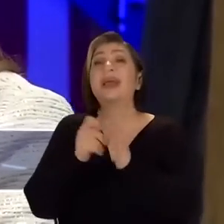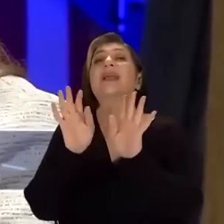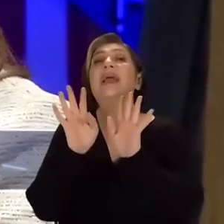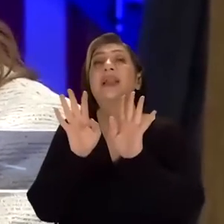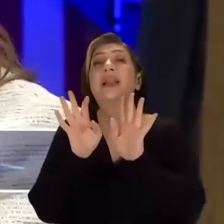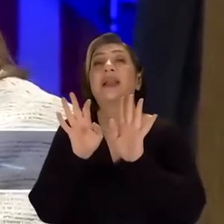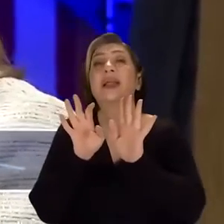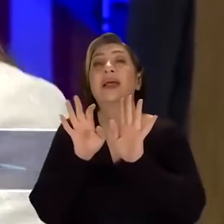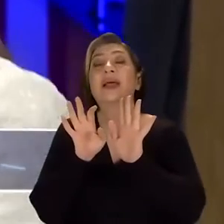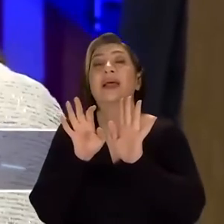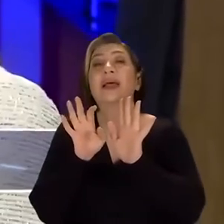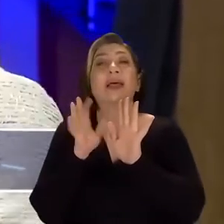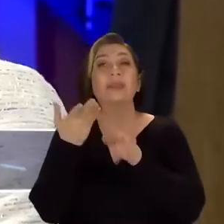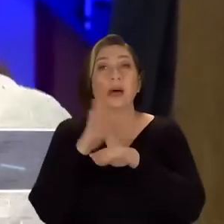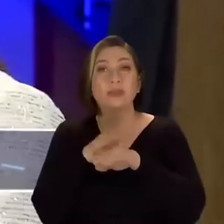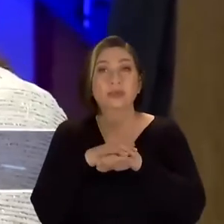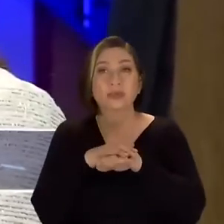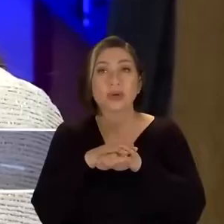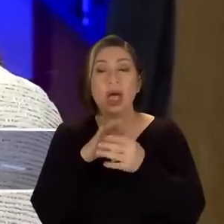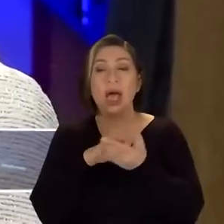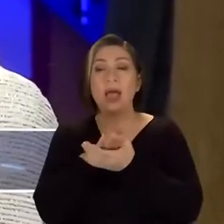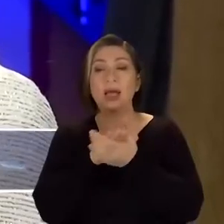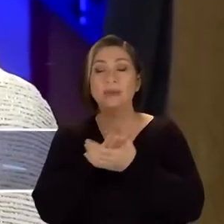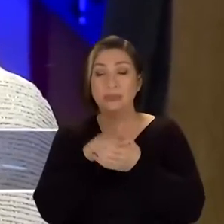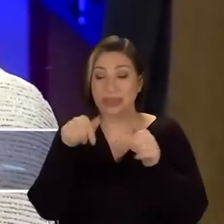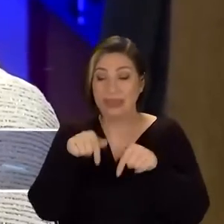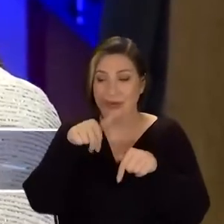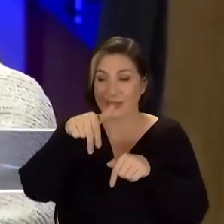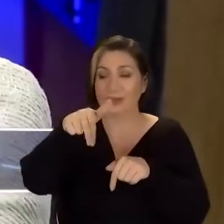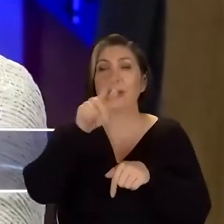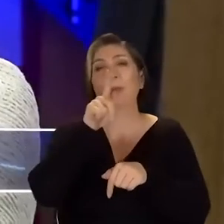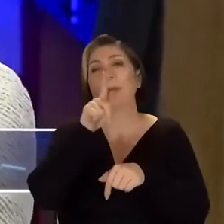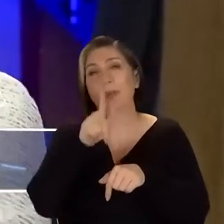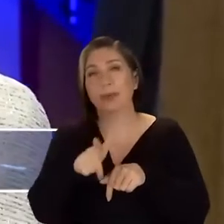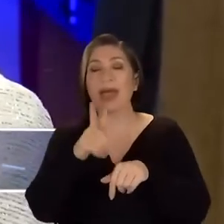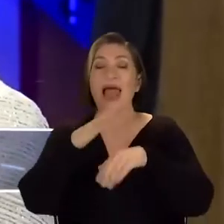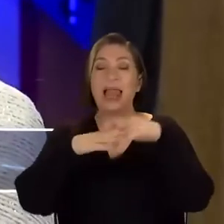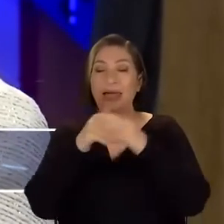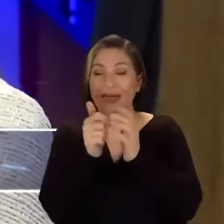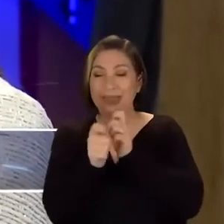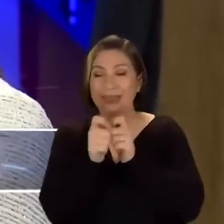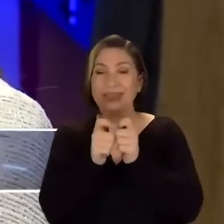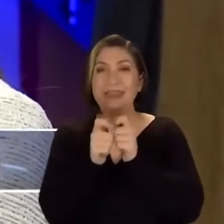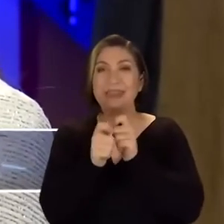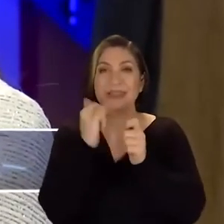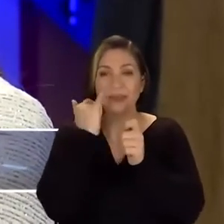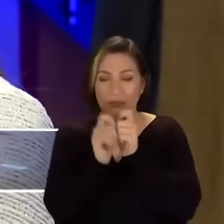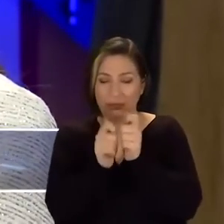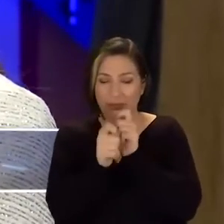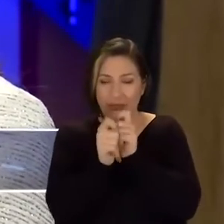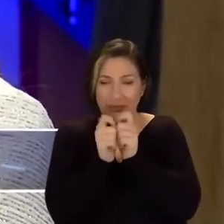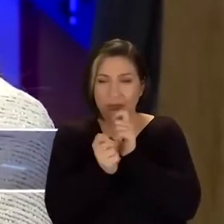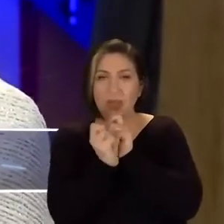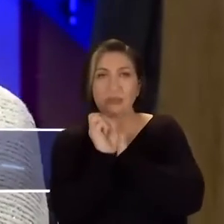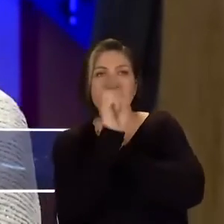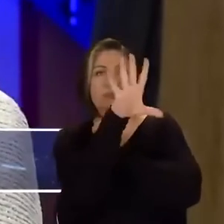yerine ne yapıyoruz? Ayak uzvumuzun yapacağı işi belki de o elimizin hareketlerini mobil cihazımızdan